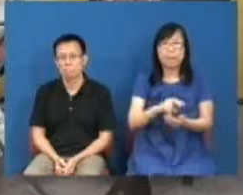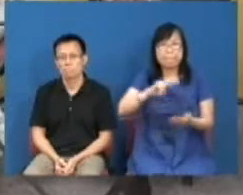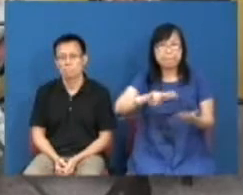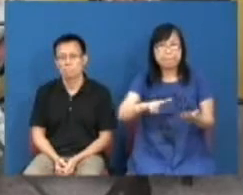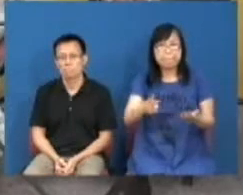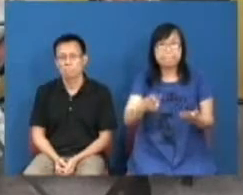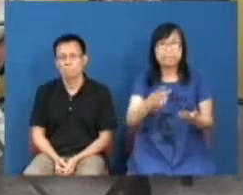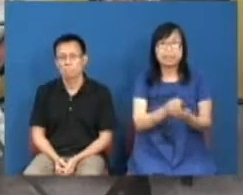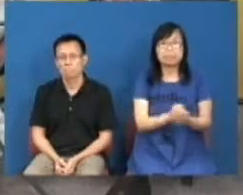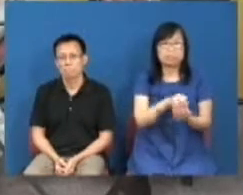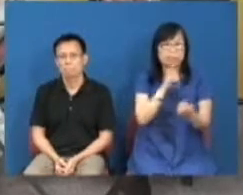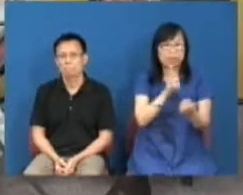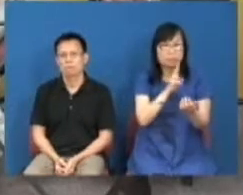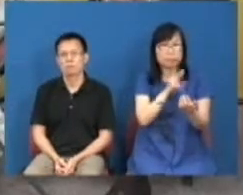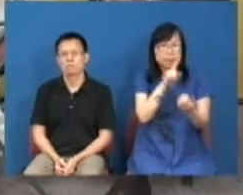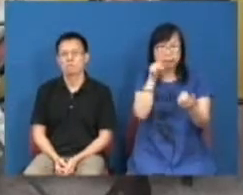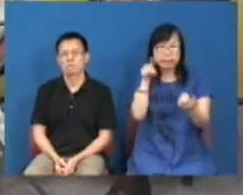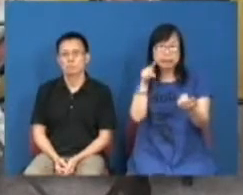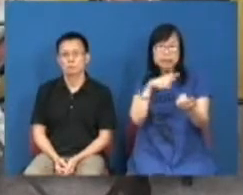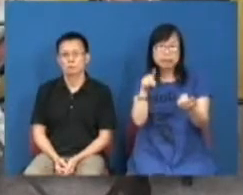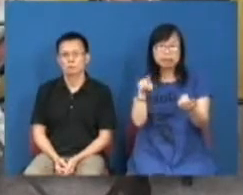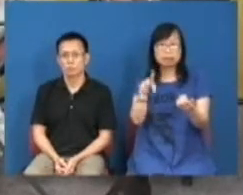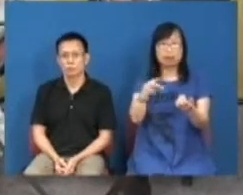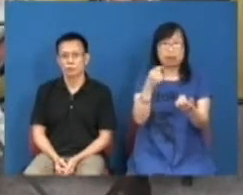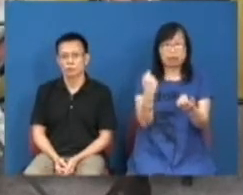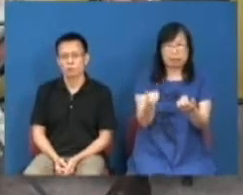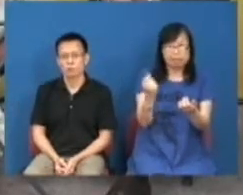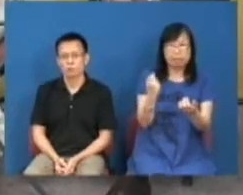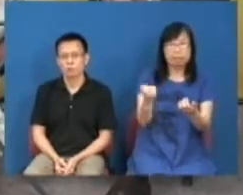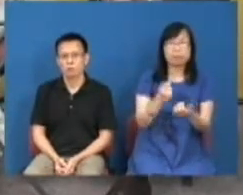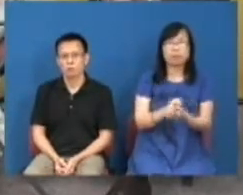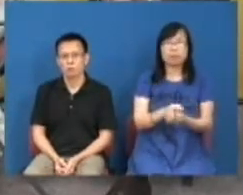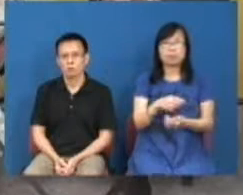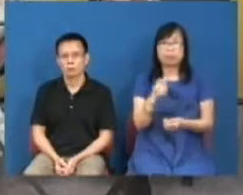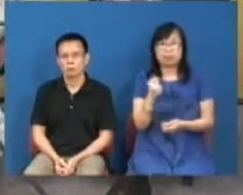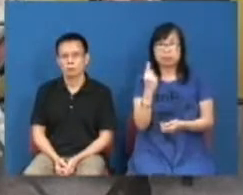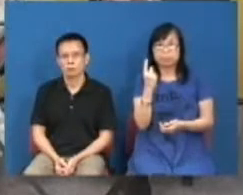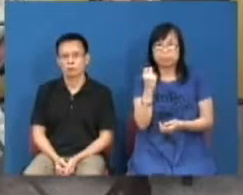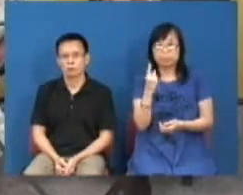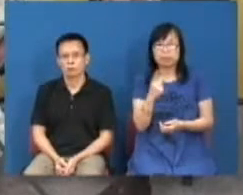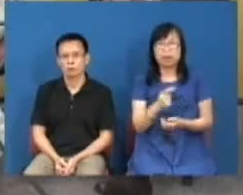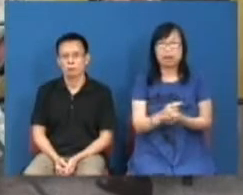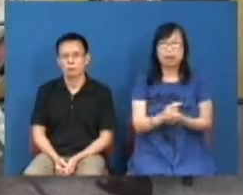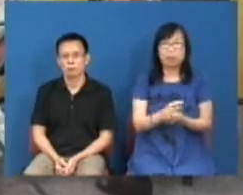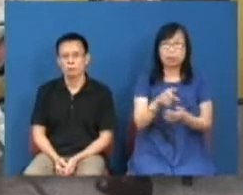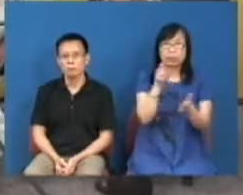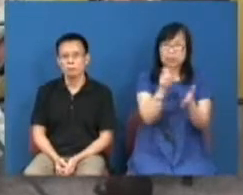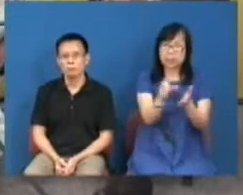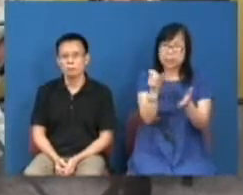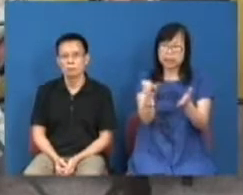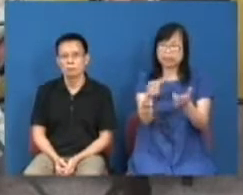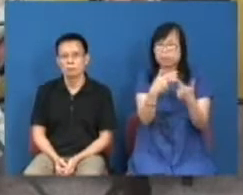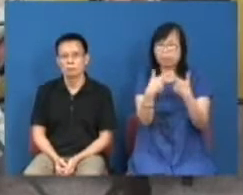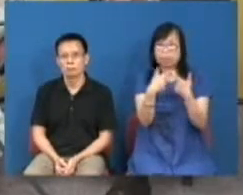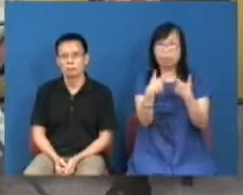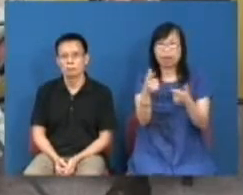個審議的過程上面呢會簡化很多，特別很多即是我們都是一些民事糾紛